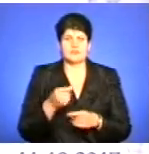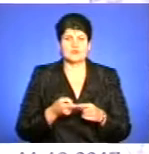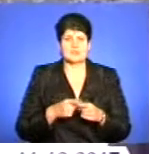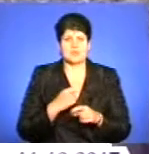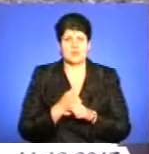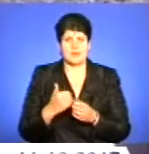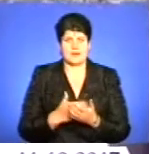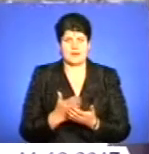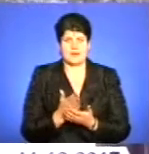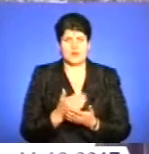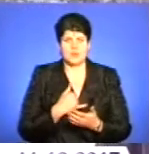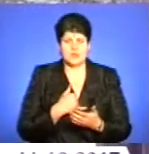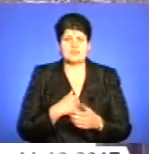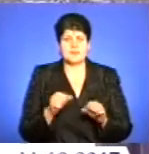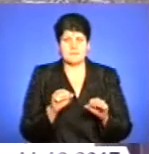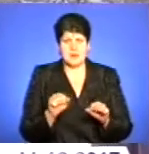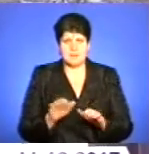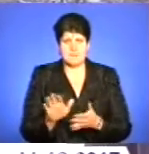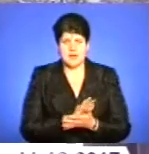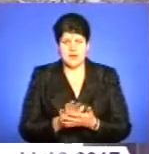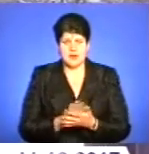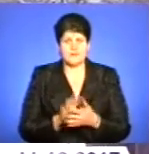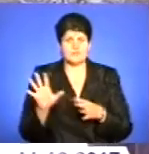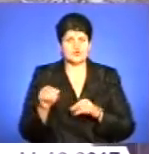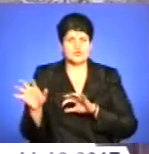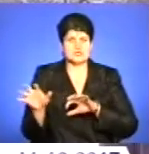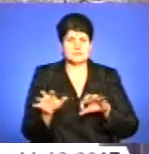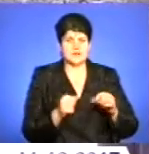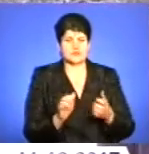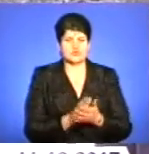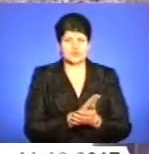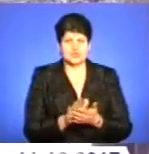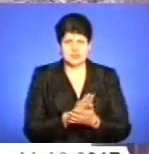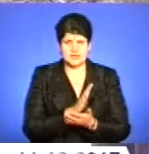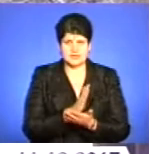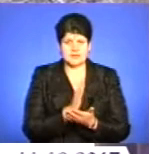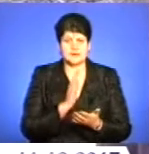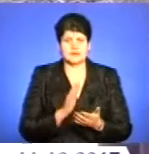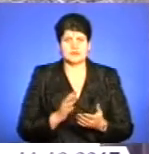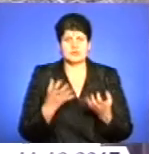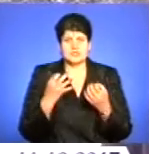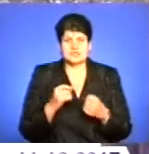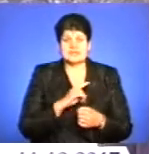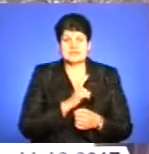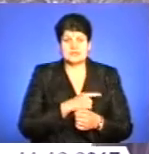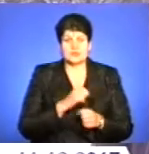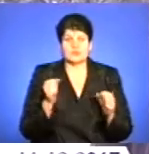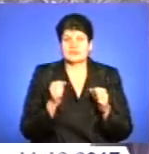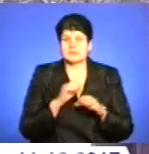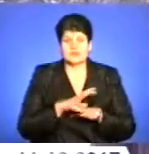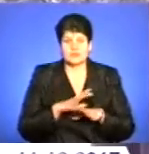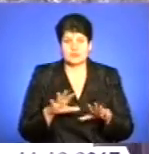якісно. У нас прибирають. На даний момент все забирається і розчищається. Ще такої зими просто не було. Але